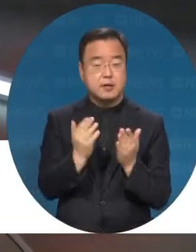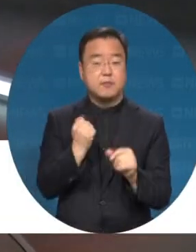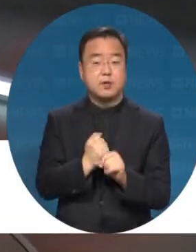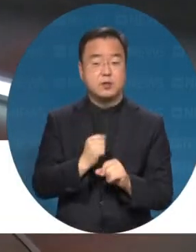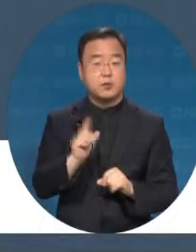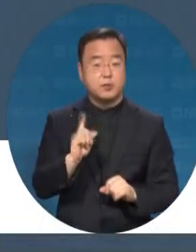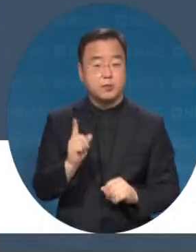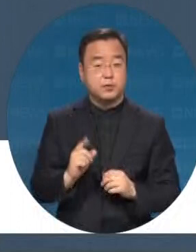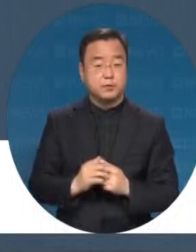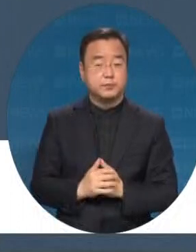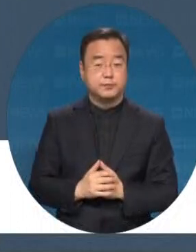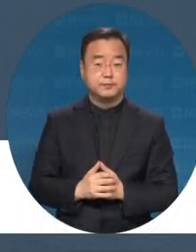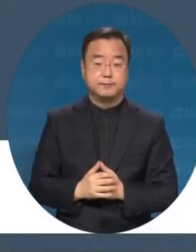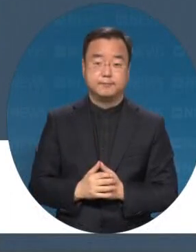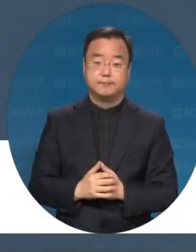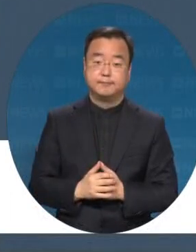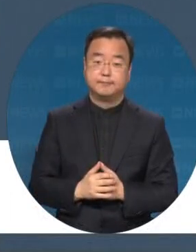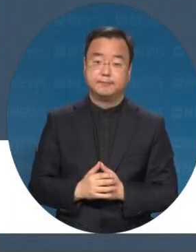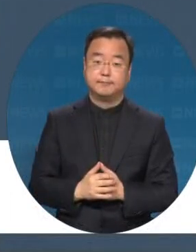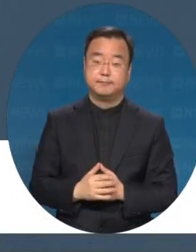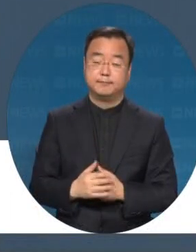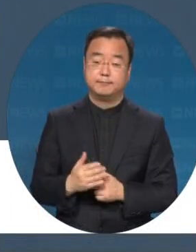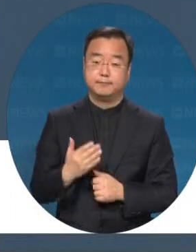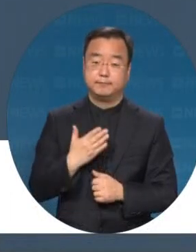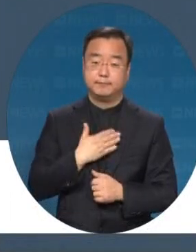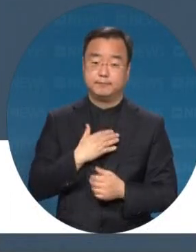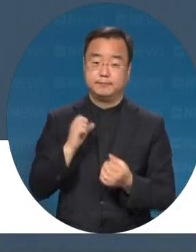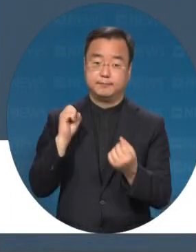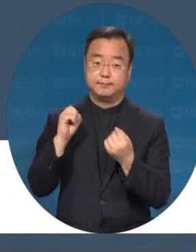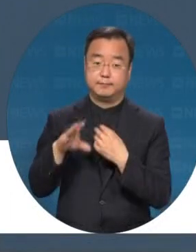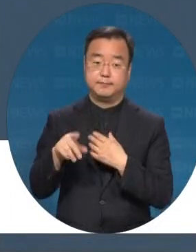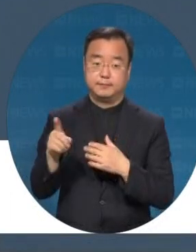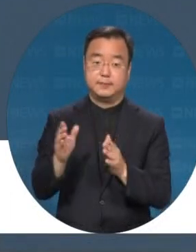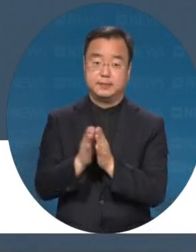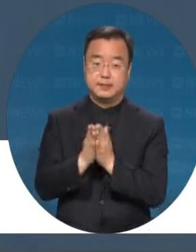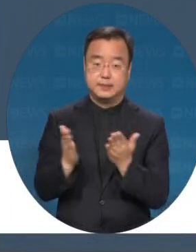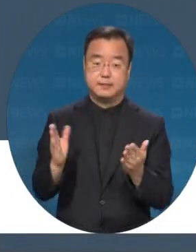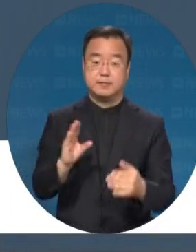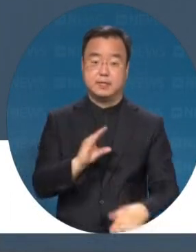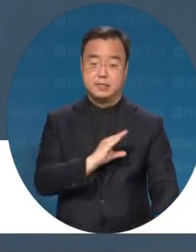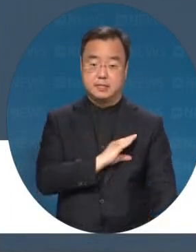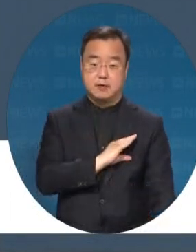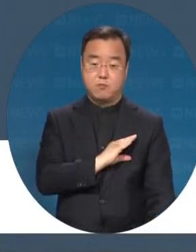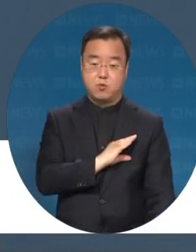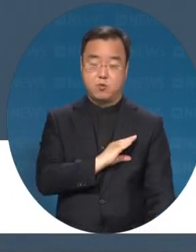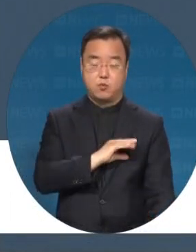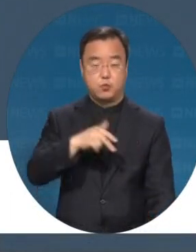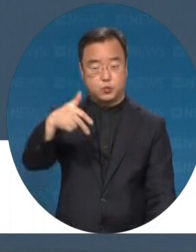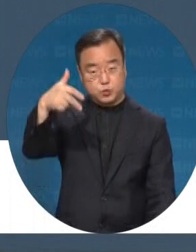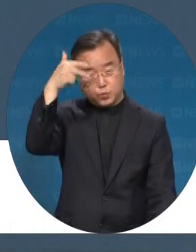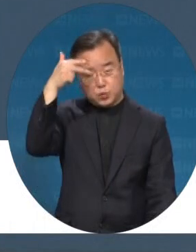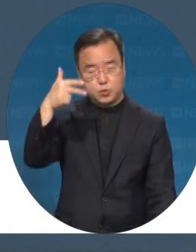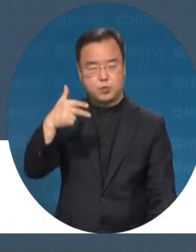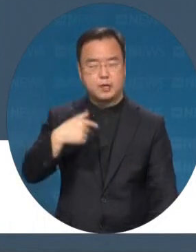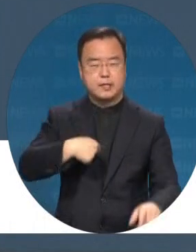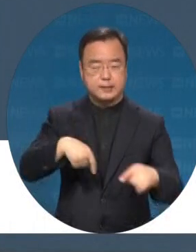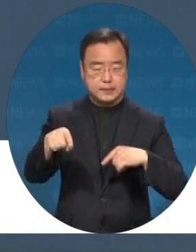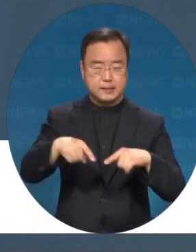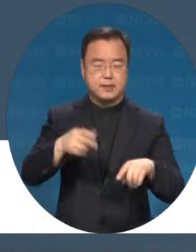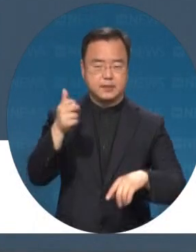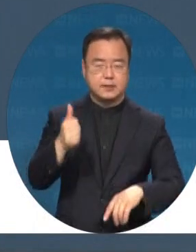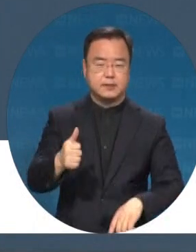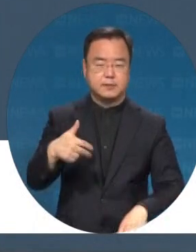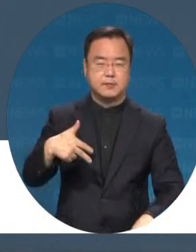어 그 저희 그 답변은 그 최근 제목 조선의 재상 유성령